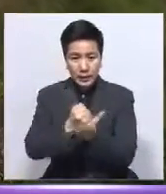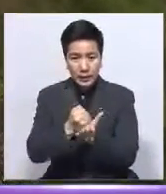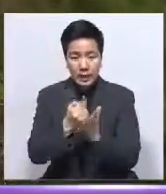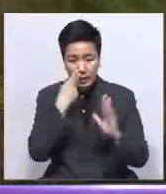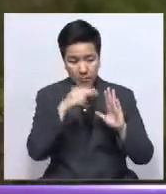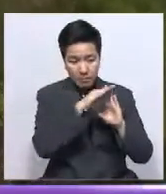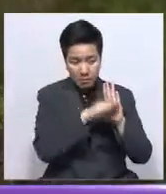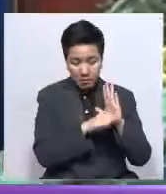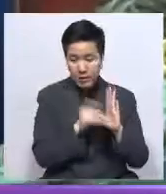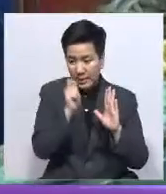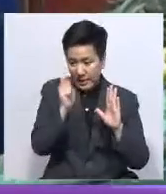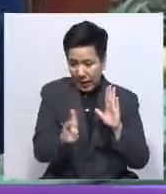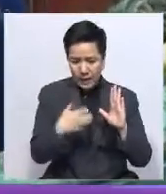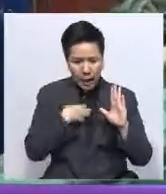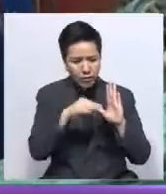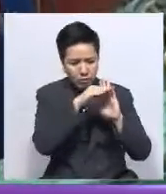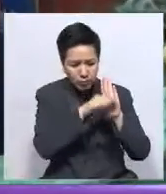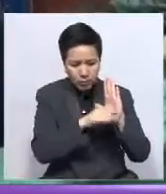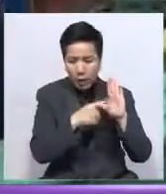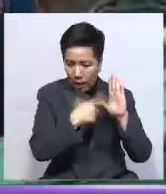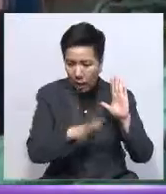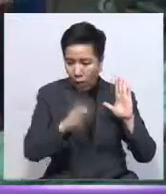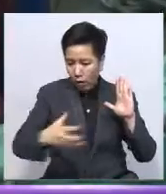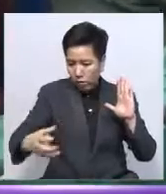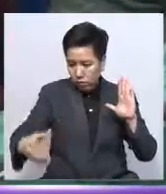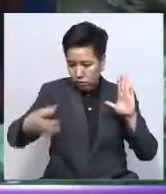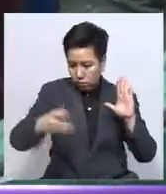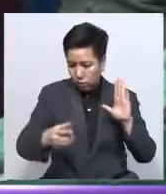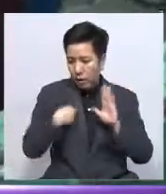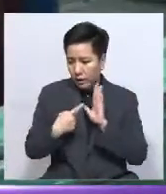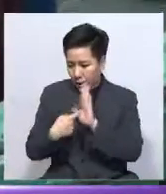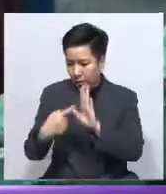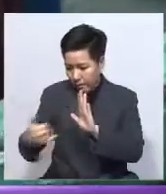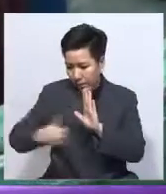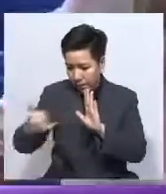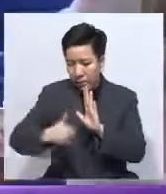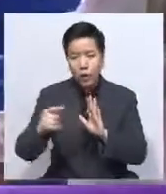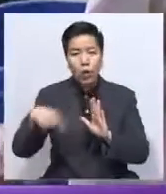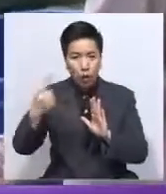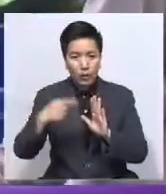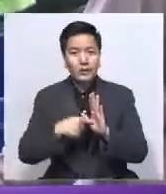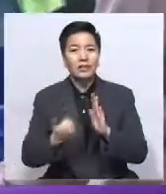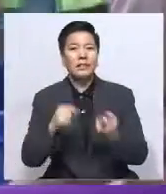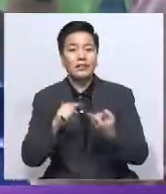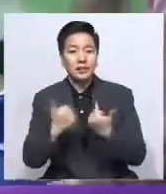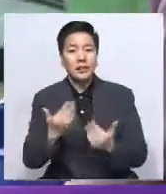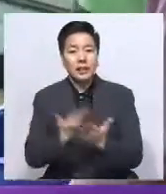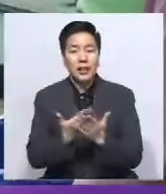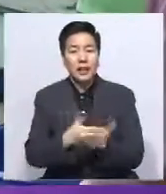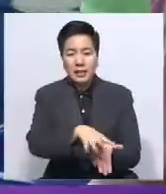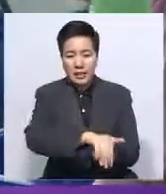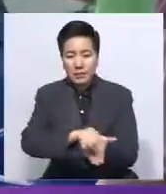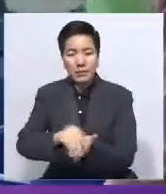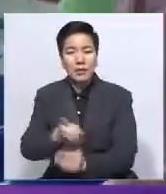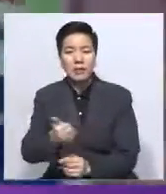ก่อนจ้างแรงงานต่างด้าวเพื่อป้องกันปัญหาการค้ามนุษย์การห้ามนายจ้างเก็บค่าใช้จ่ายจากแรงงานอื่นนอกเ